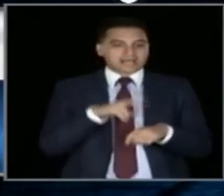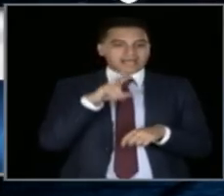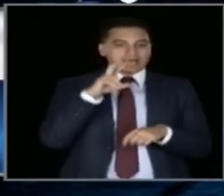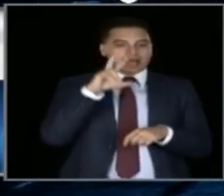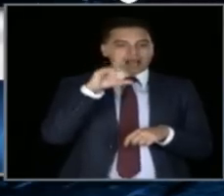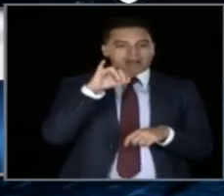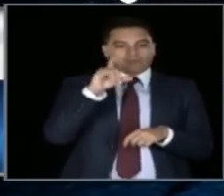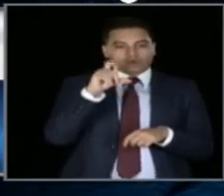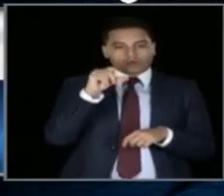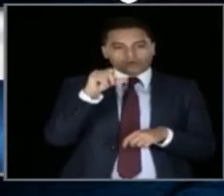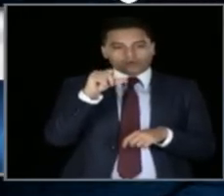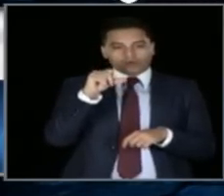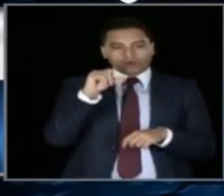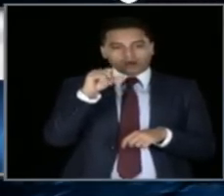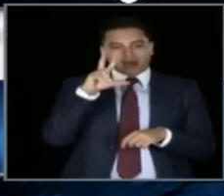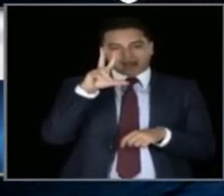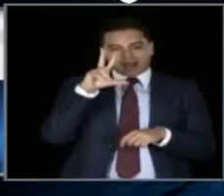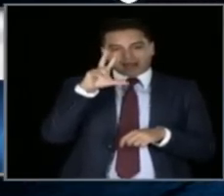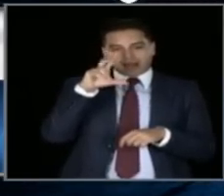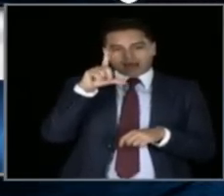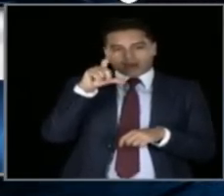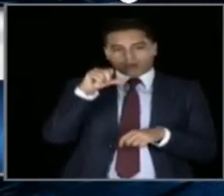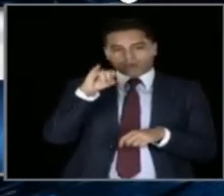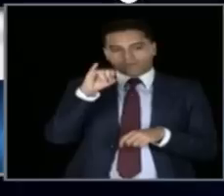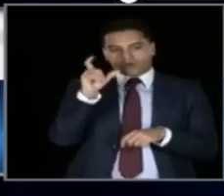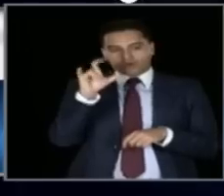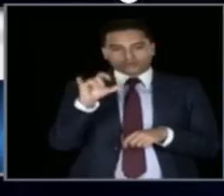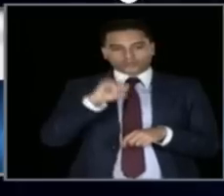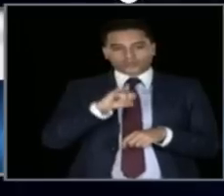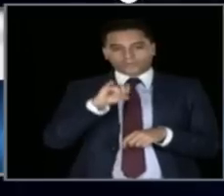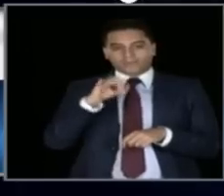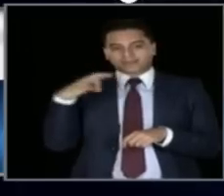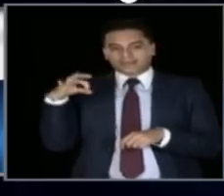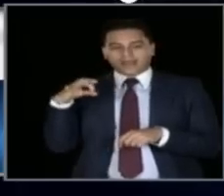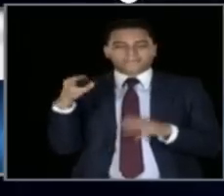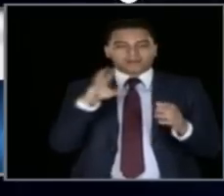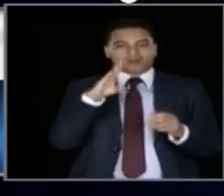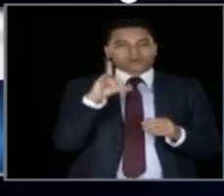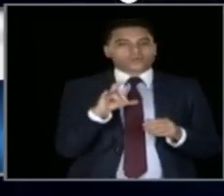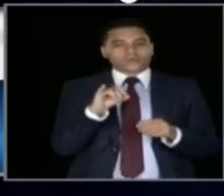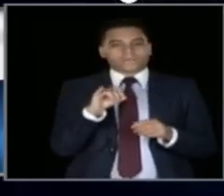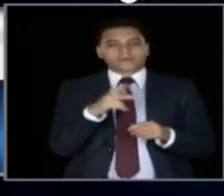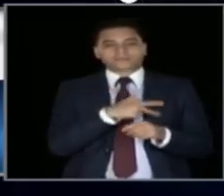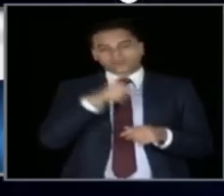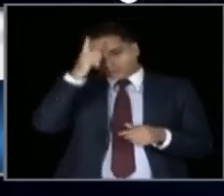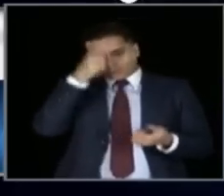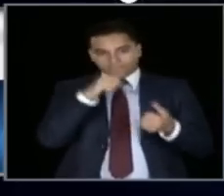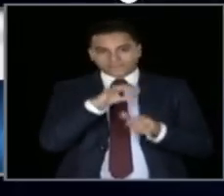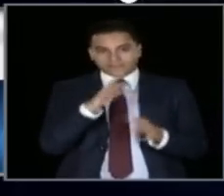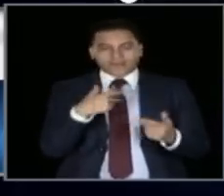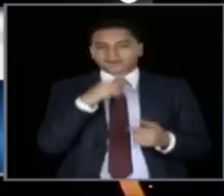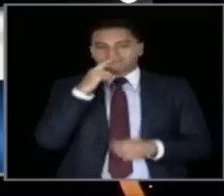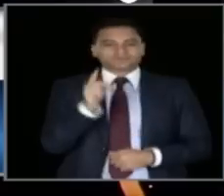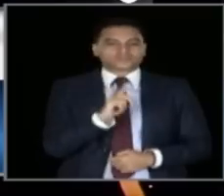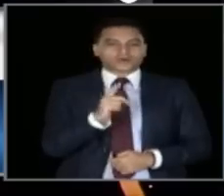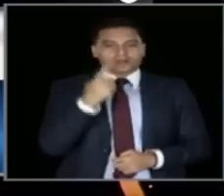الالومنيوم، الذهب، الكروم. الصيغه الكيميائيه بتاعته مش هقولها لك يا مصطفى.